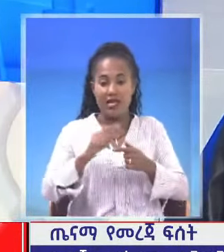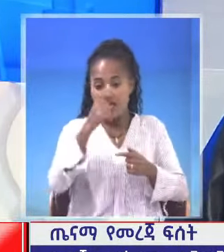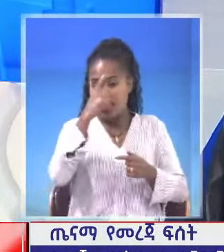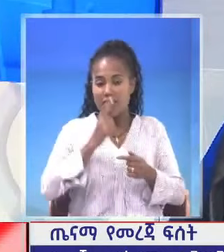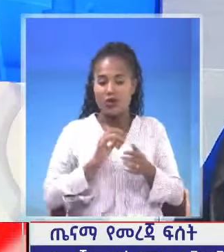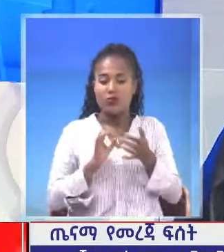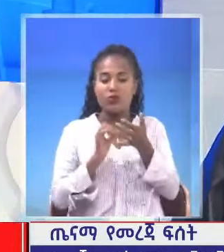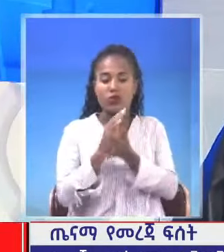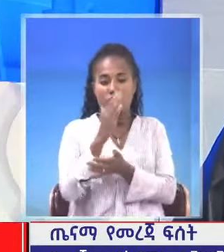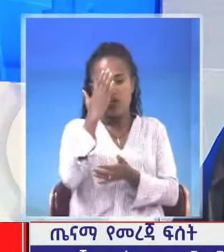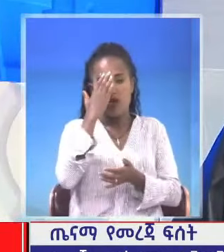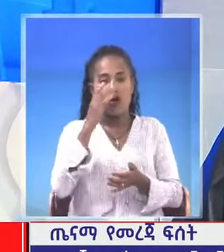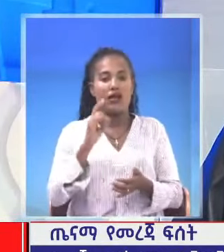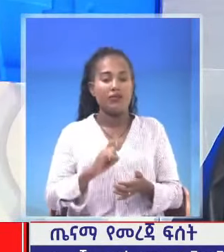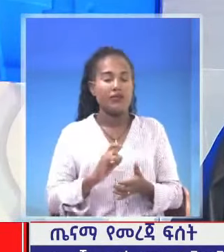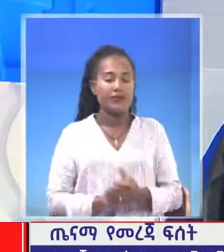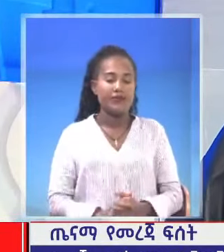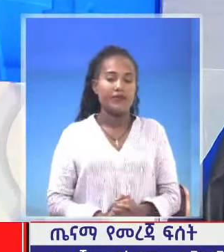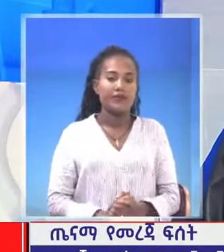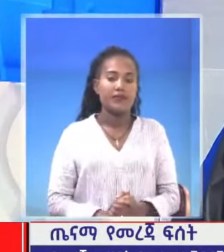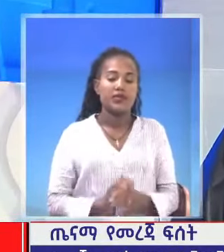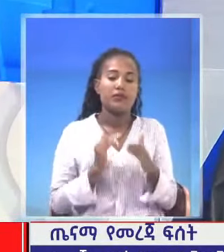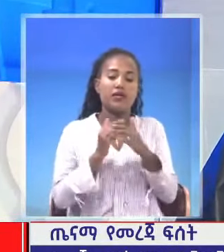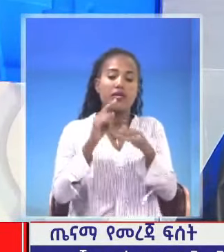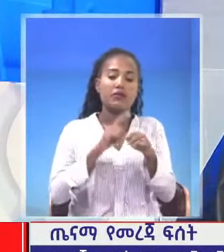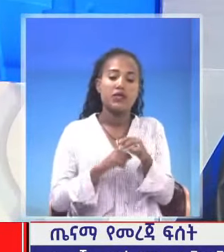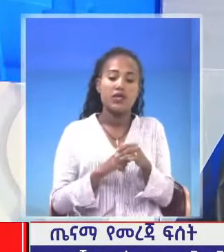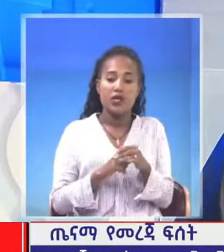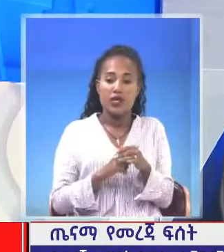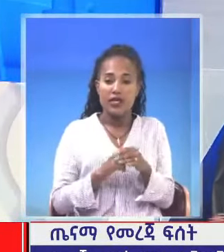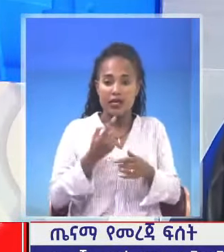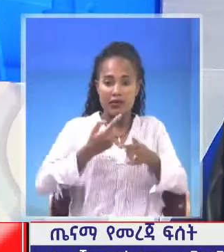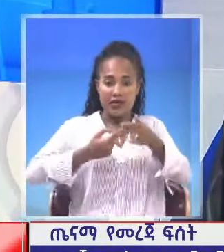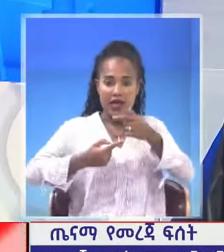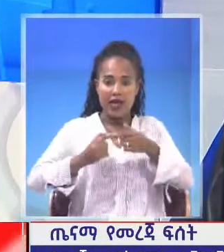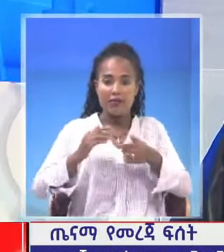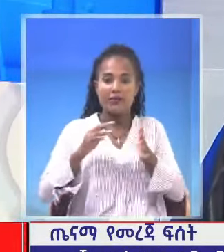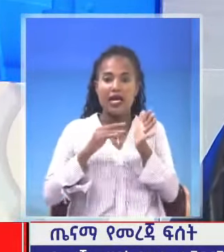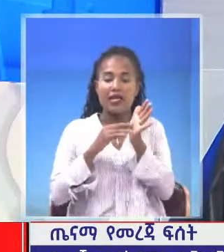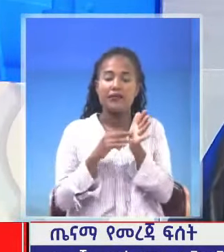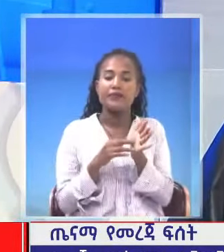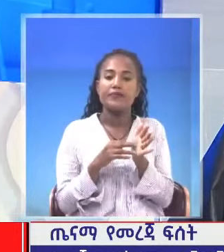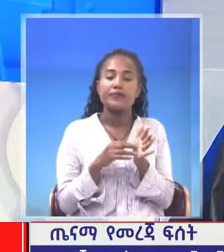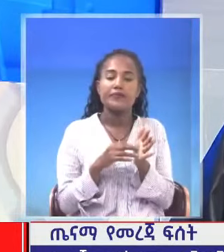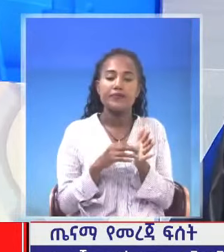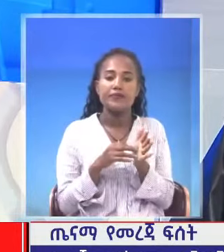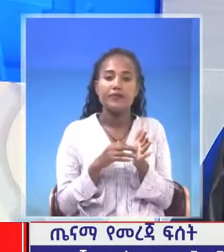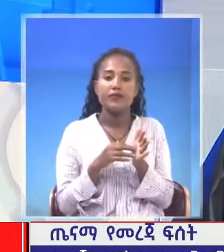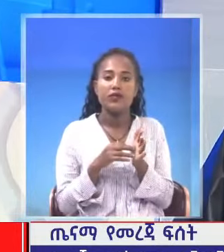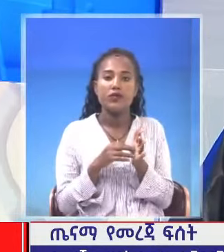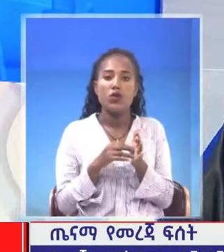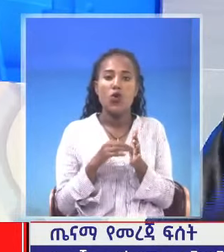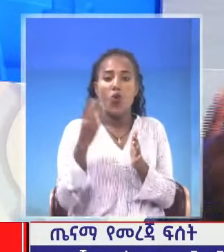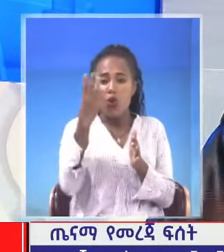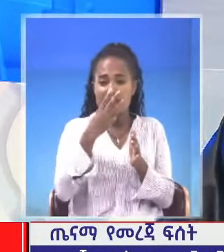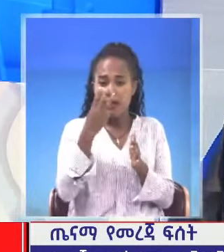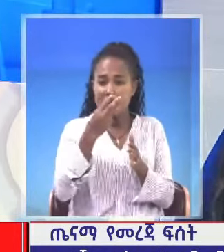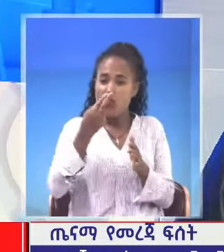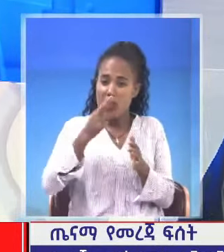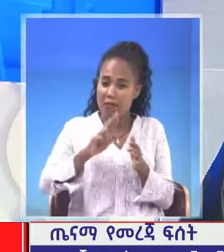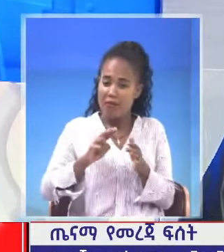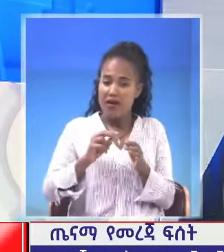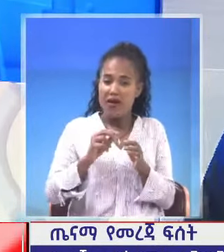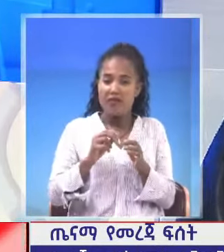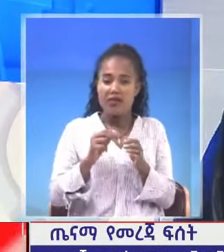ምንጮችን ማወቅ አለብን። በቅርብ ጊዜ ተፈበር የመጣ ለምሳሌ ዌብሳይት ከሆነ ወይም ደግሞ አካውንት